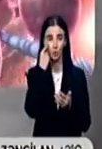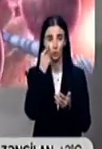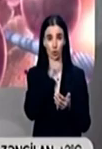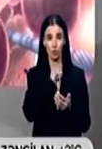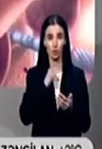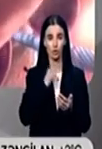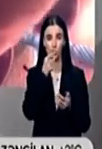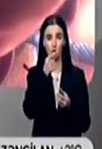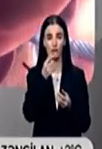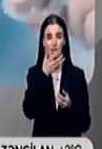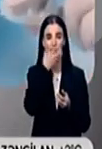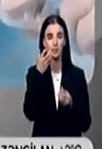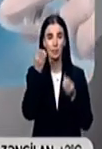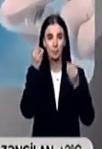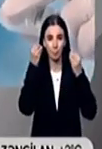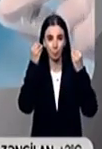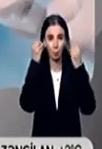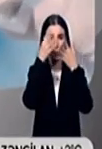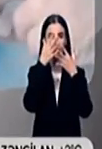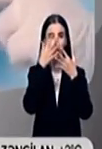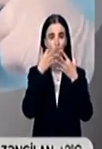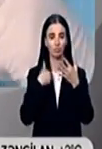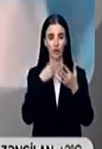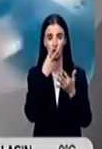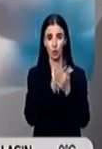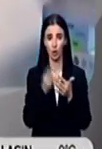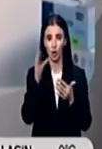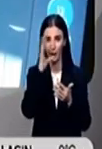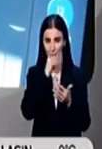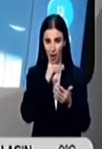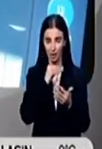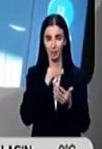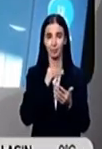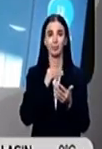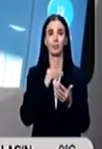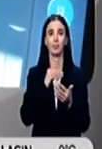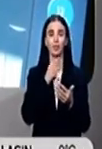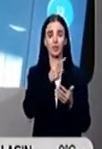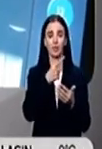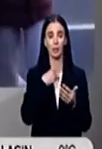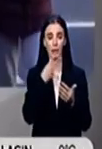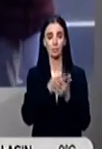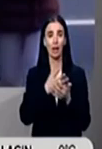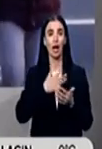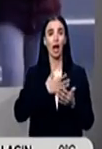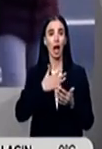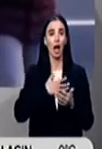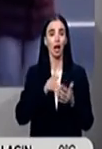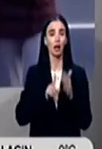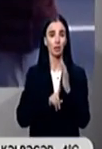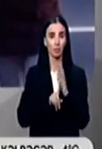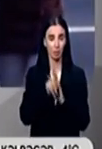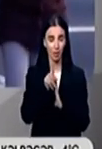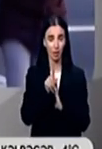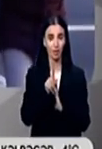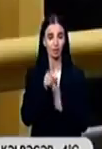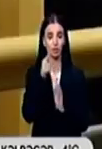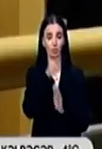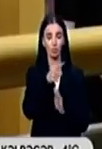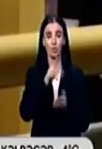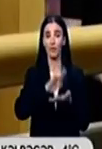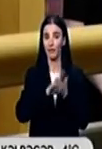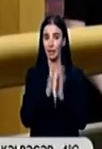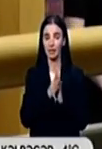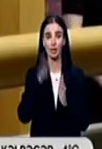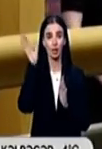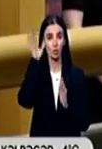qızarma, yandırma, ağrı şikayətləri və bezdirici, boğucu öskürəklər olur ki, bu əlamətlər su çiçəyində olunur.